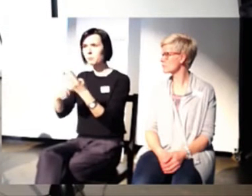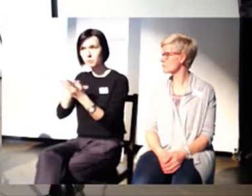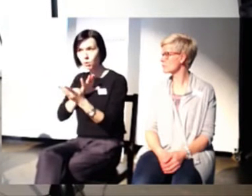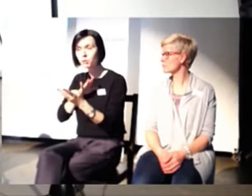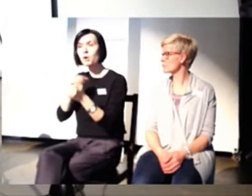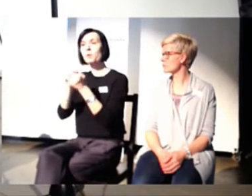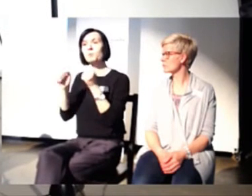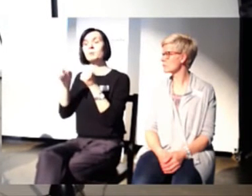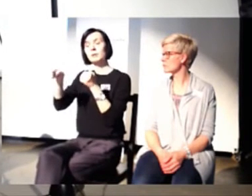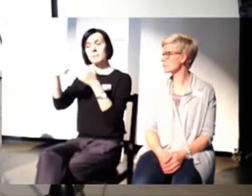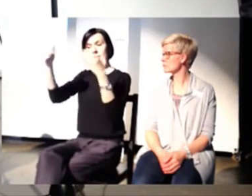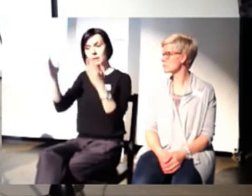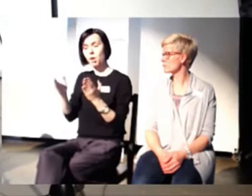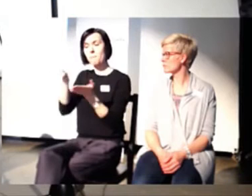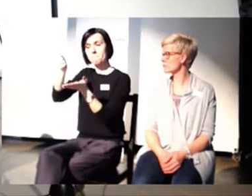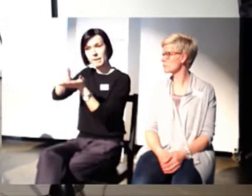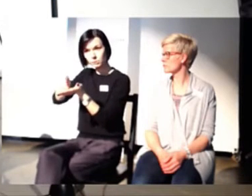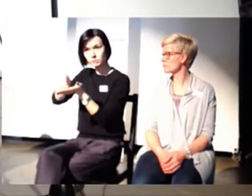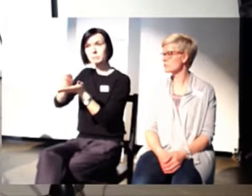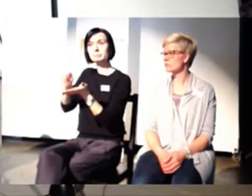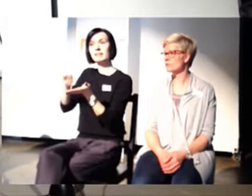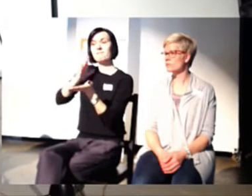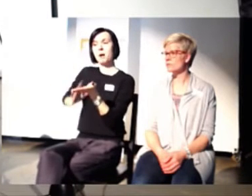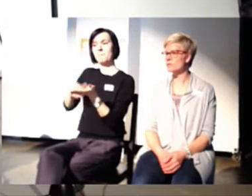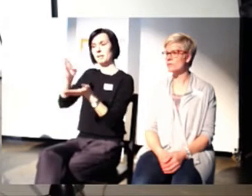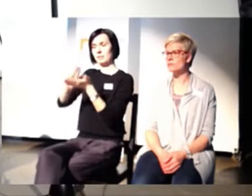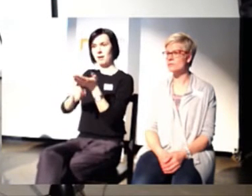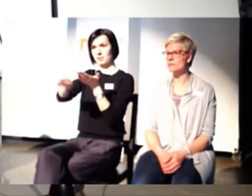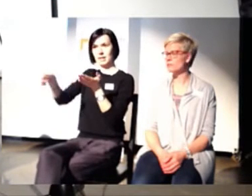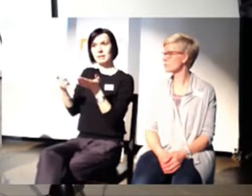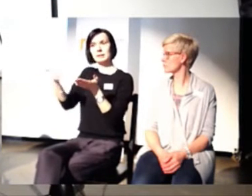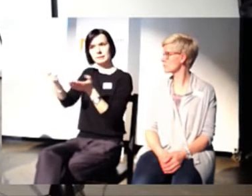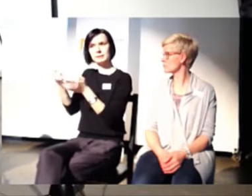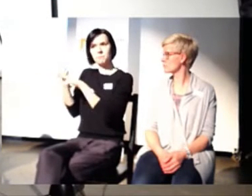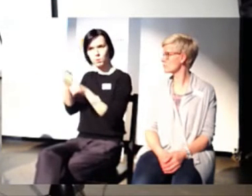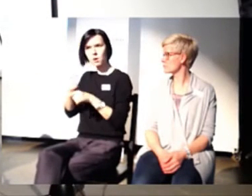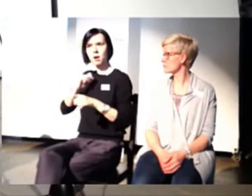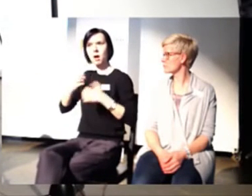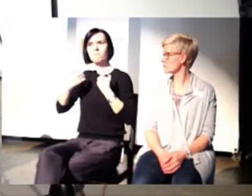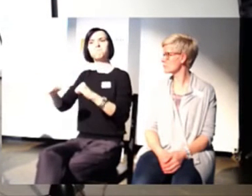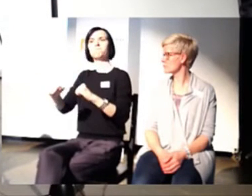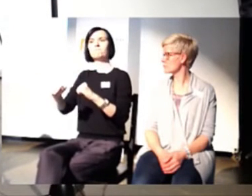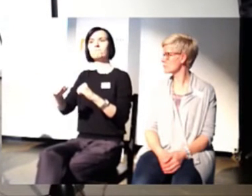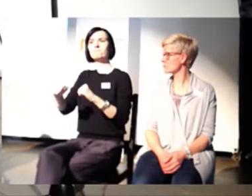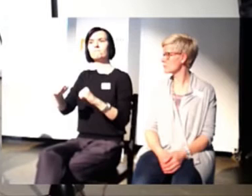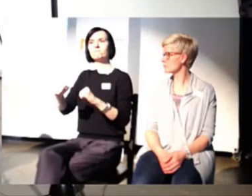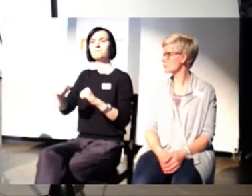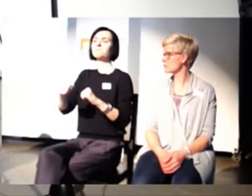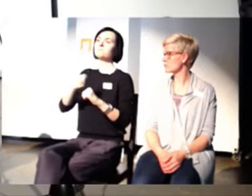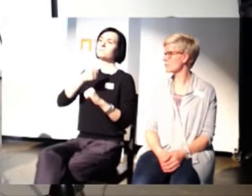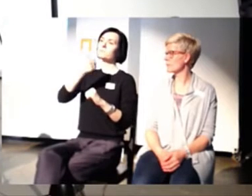vammaiset ihmiset on itse, vammaiset taiteilijat, olleet aktiivisia ja se on tietenkin niin kuin vuosien